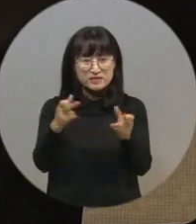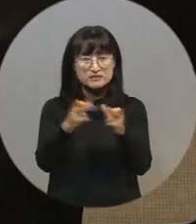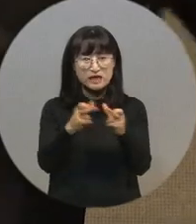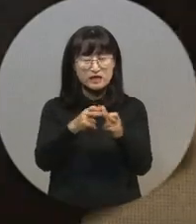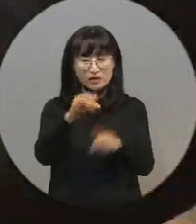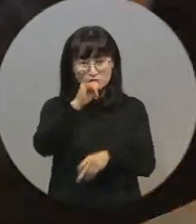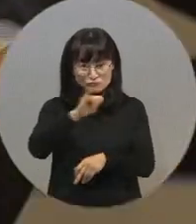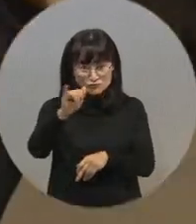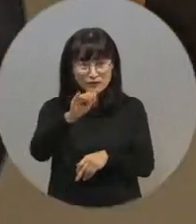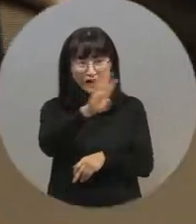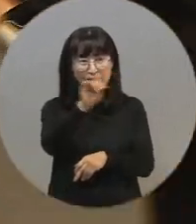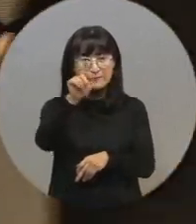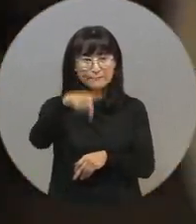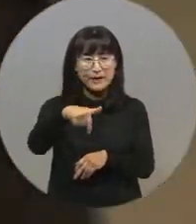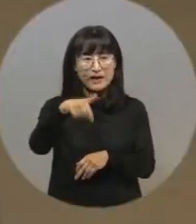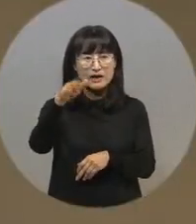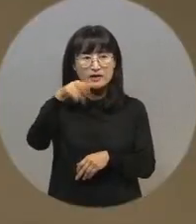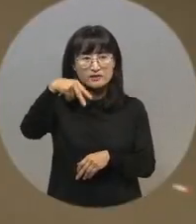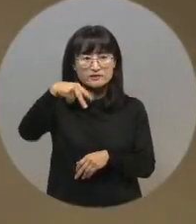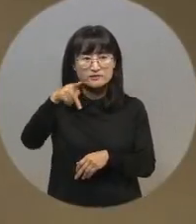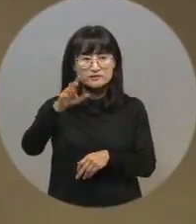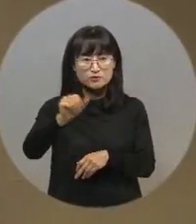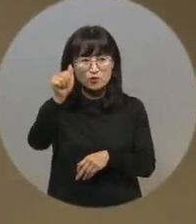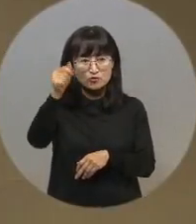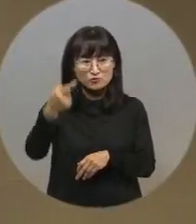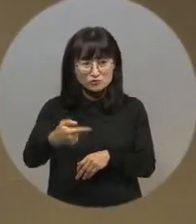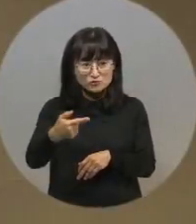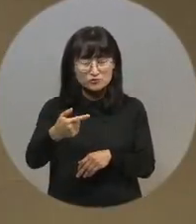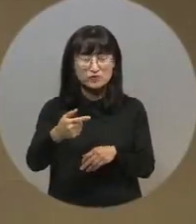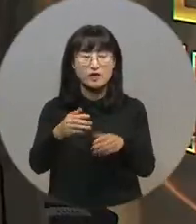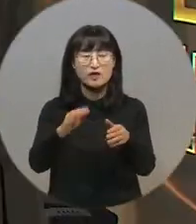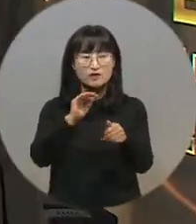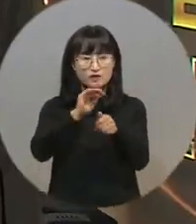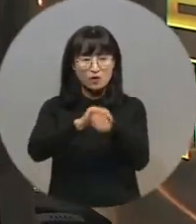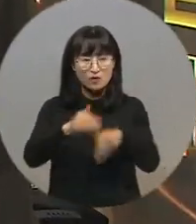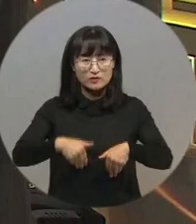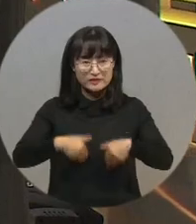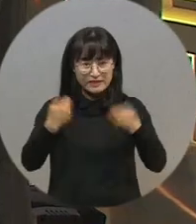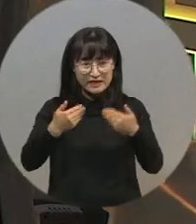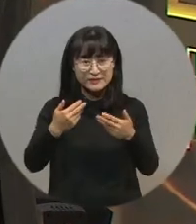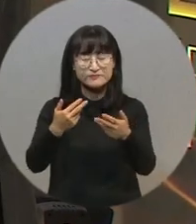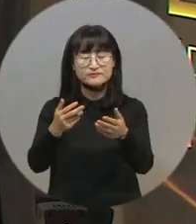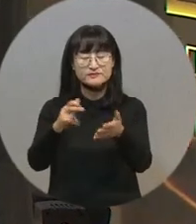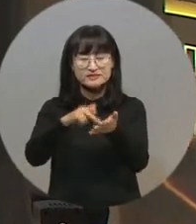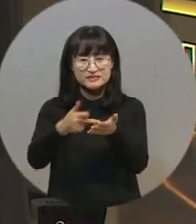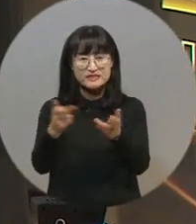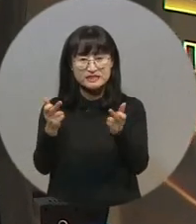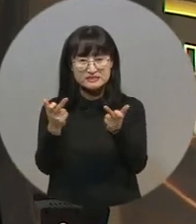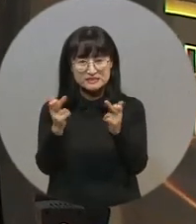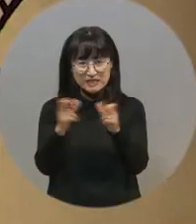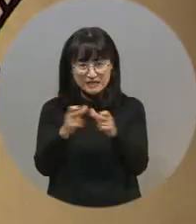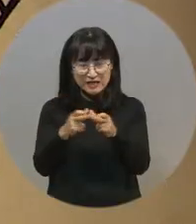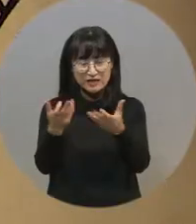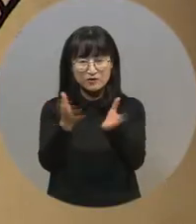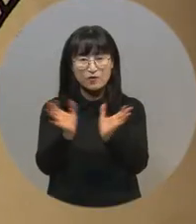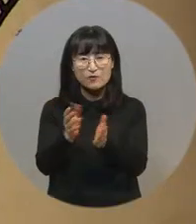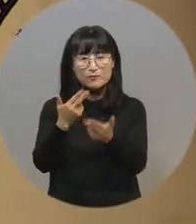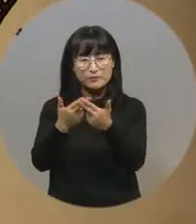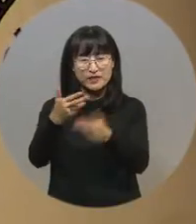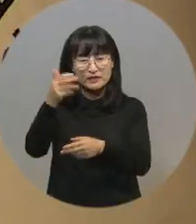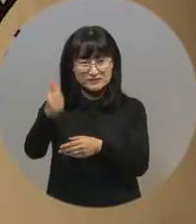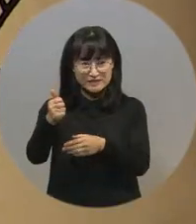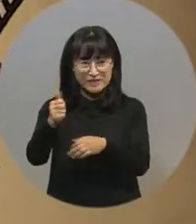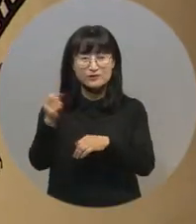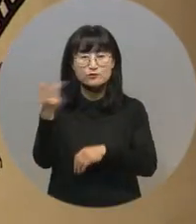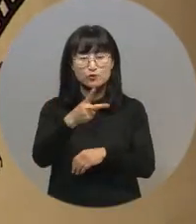박성우 경상남도 체장인 협회장이 수상했습니다 그외 도 시상에는 지체장애인의 인권 확보와